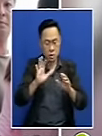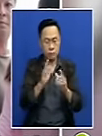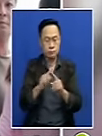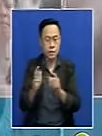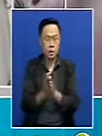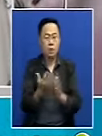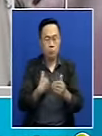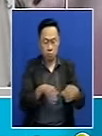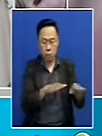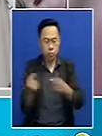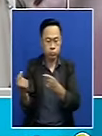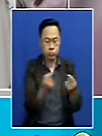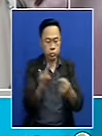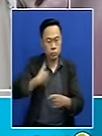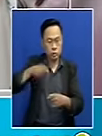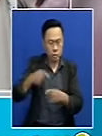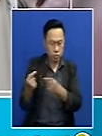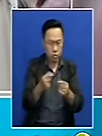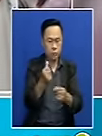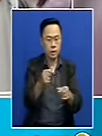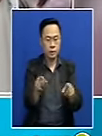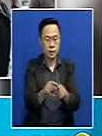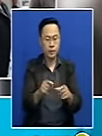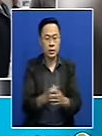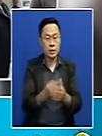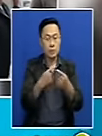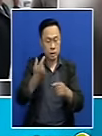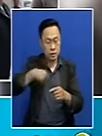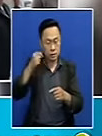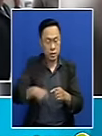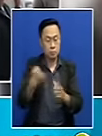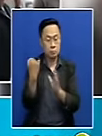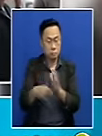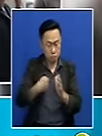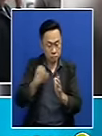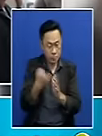าจะต่อสู้ในชั้นศาลนะครับยืนยันว่าหากว่าศาลพิจารณา